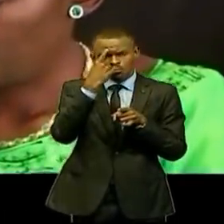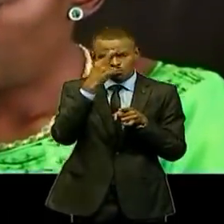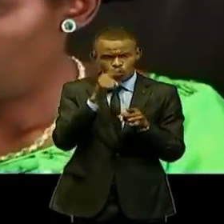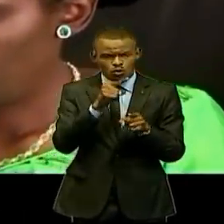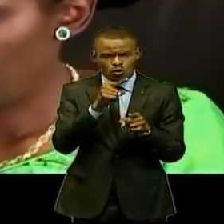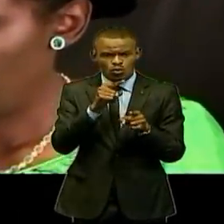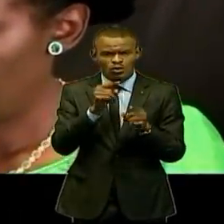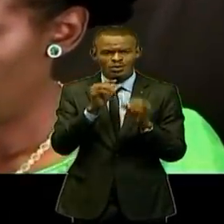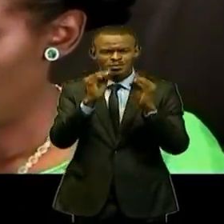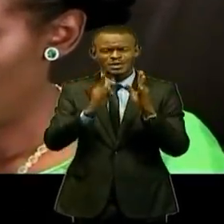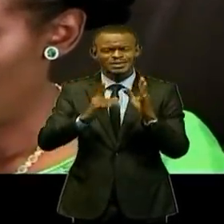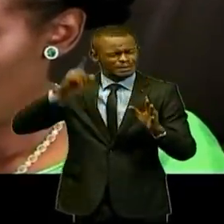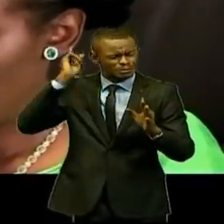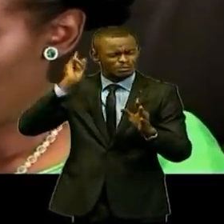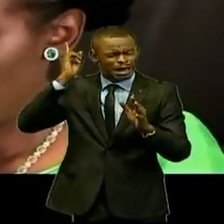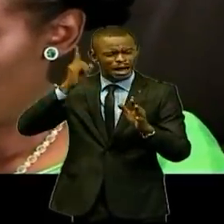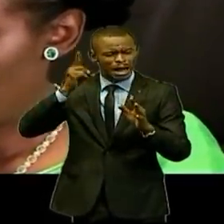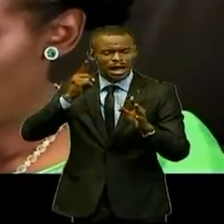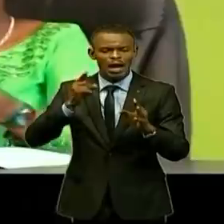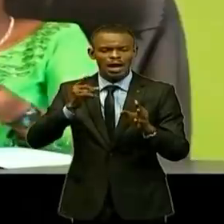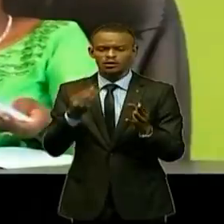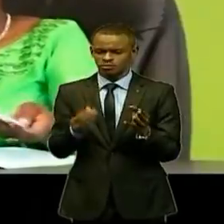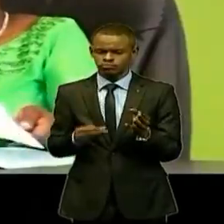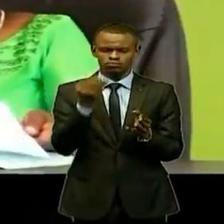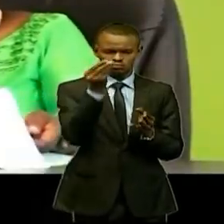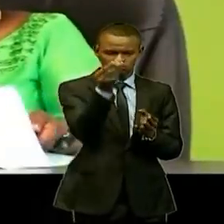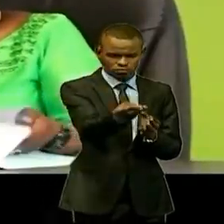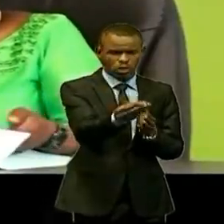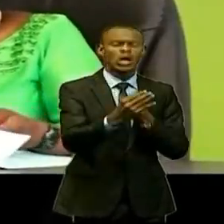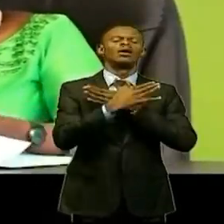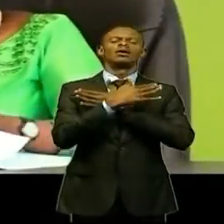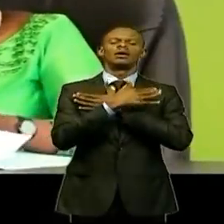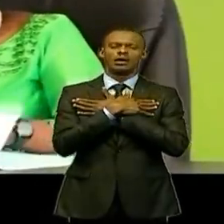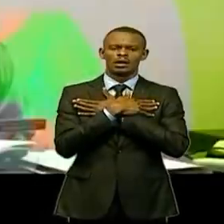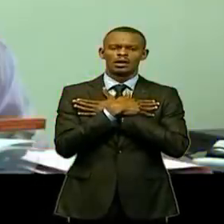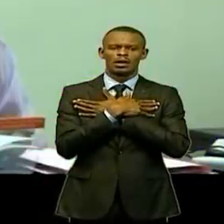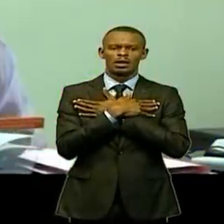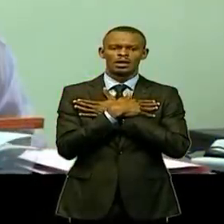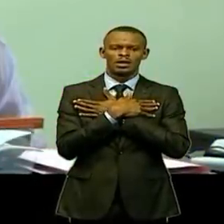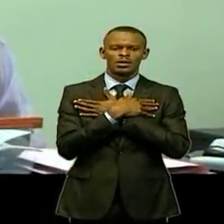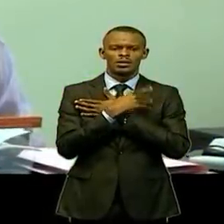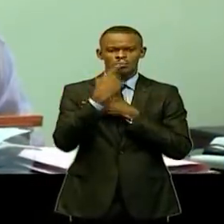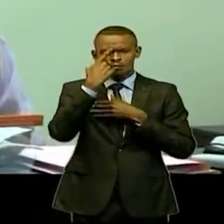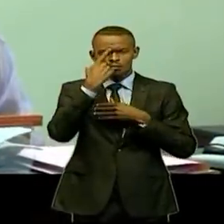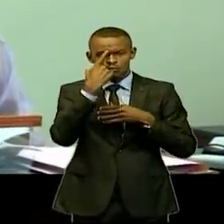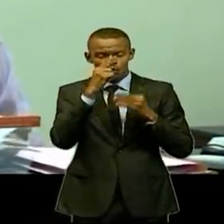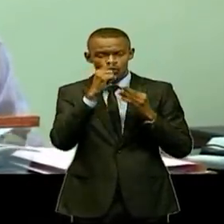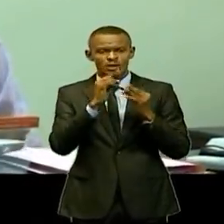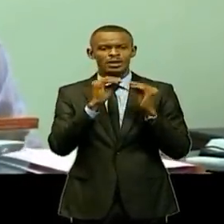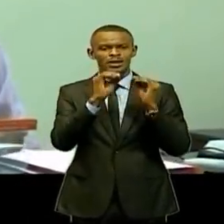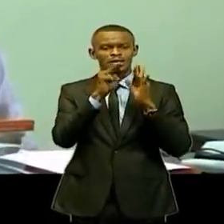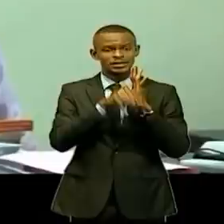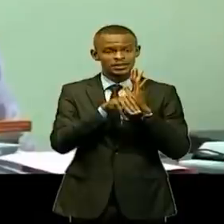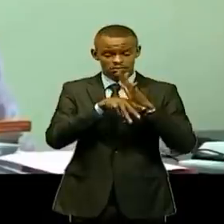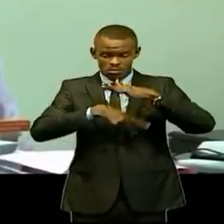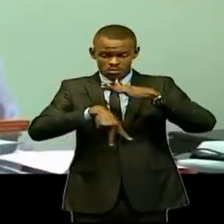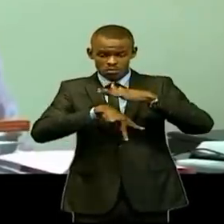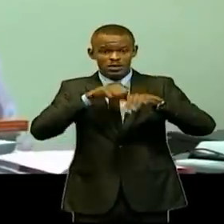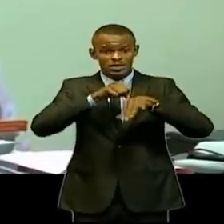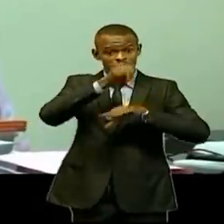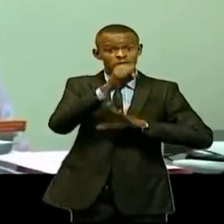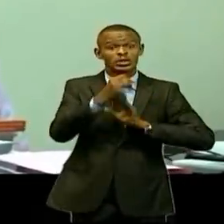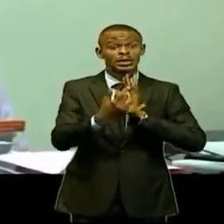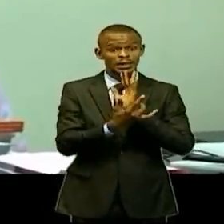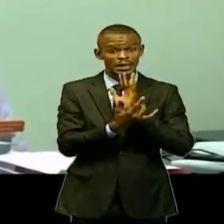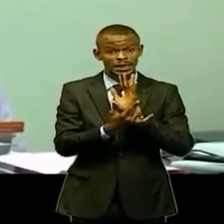enseignants de l'enseignement primaire, secondaire et technique, CRE et PST,